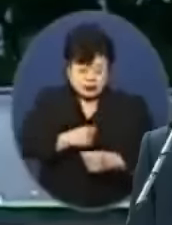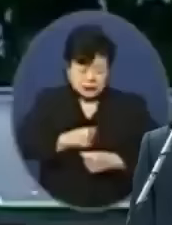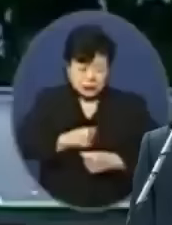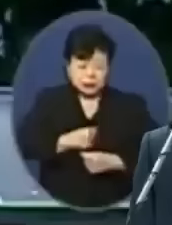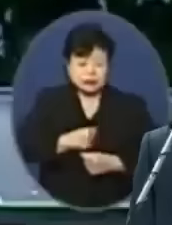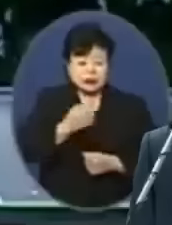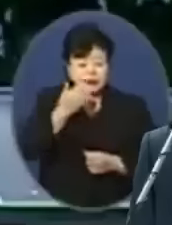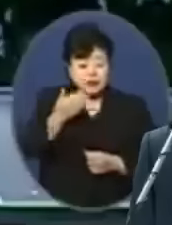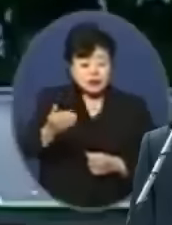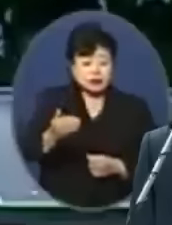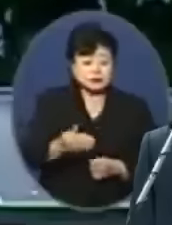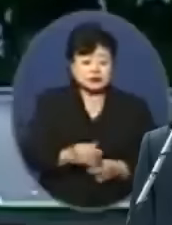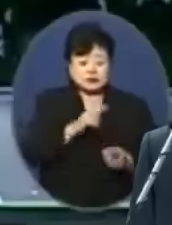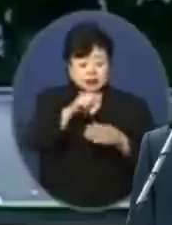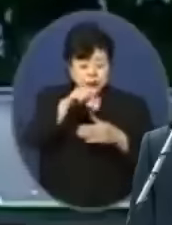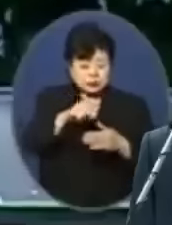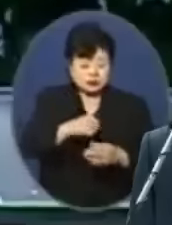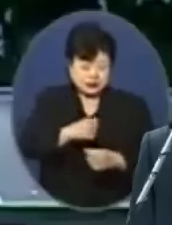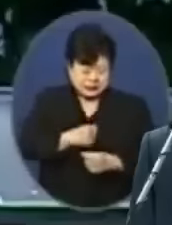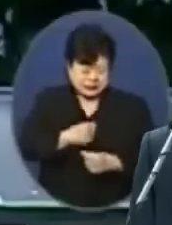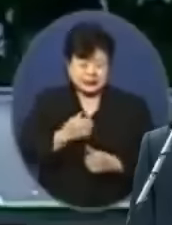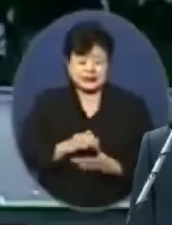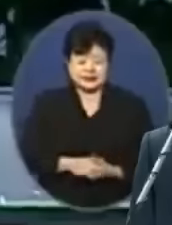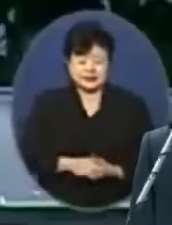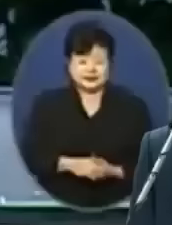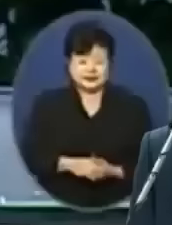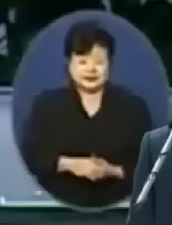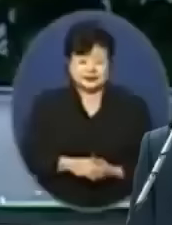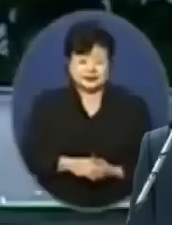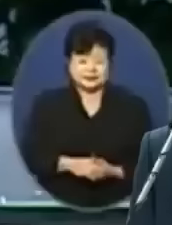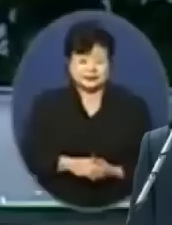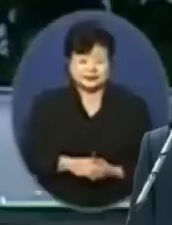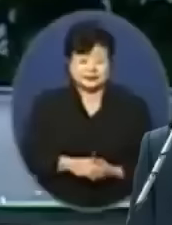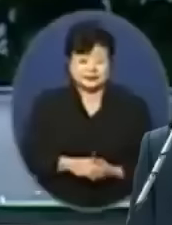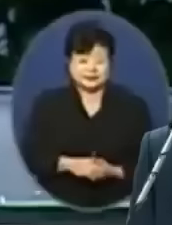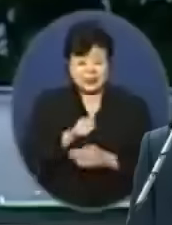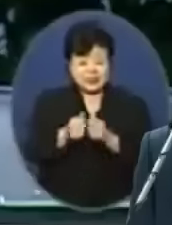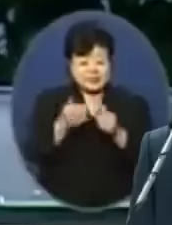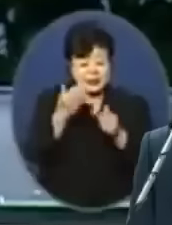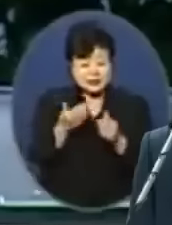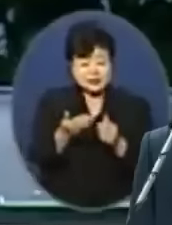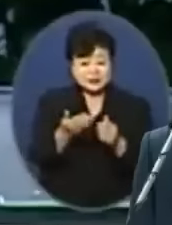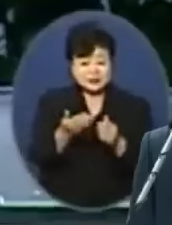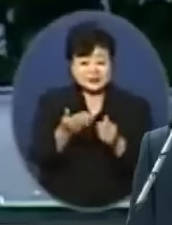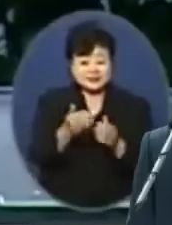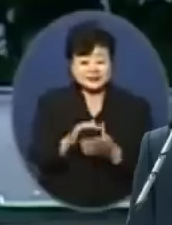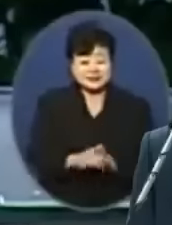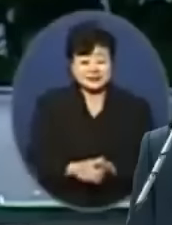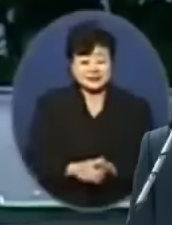지키고 여러분의 생활을 지켜야 되는 것입니다. 우리 하나님께서